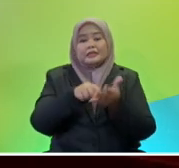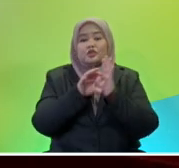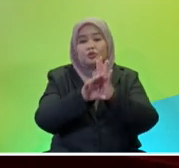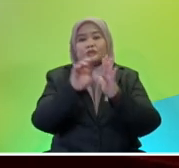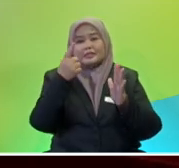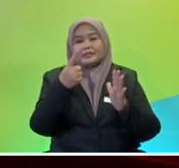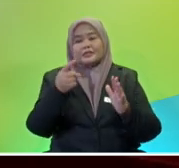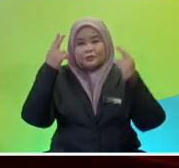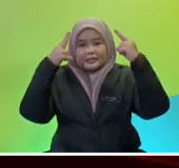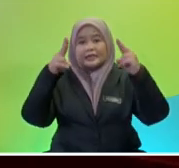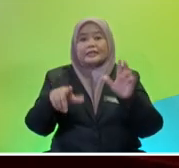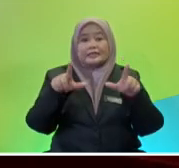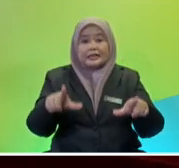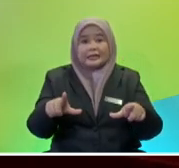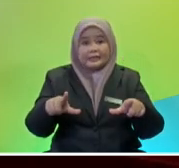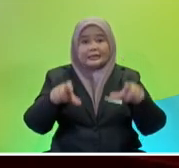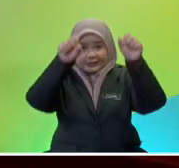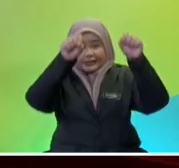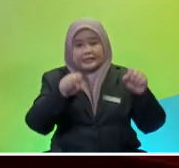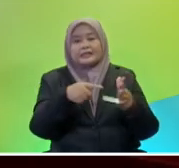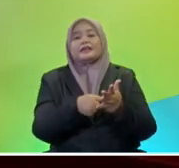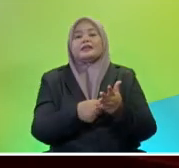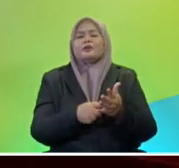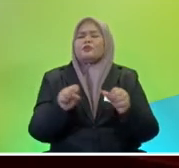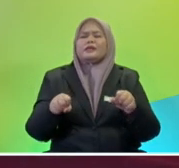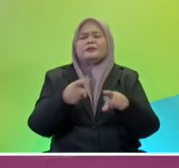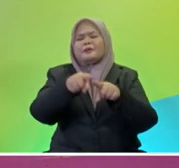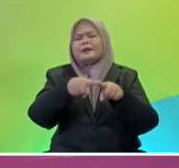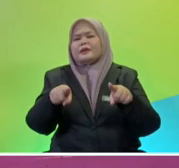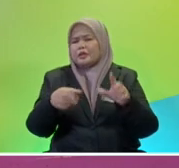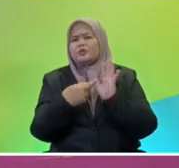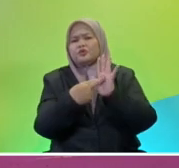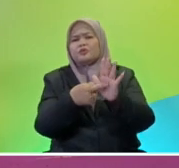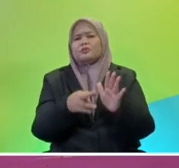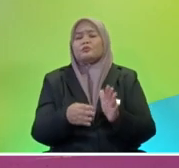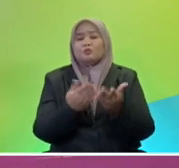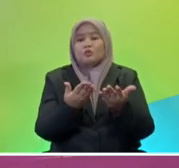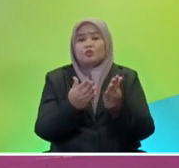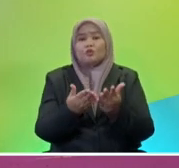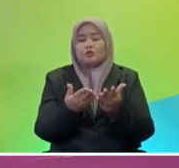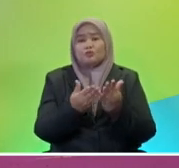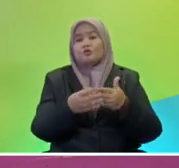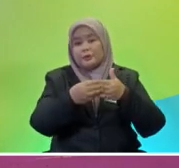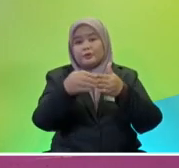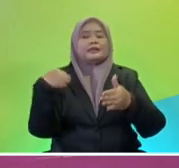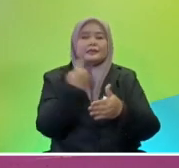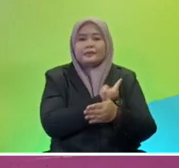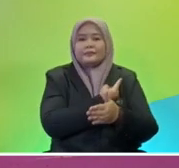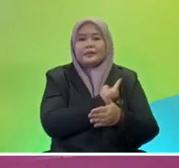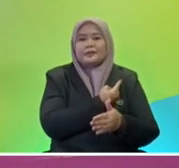saja yang bisa dekat selain ini contoh saja boleh di berbagai lagi boleh rujuk buku panduan kita ya ini contoh saja